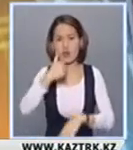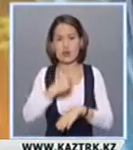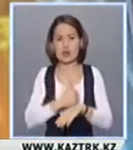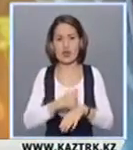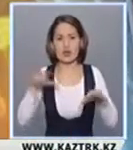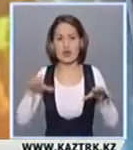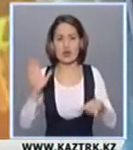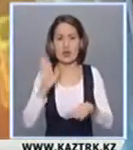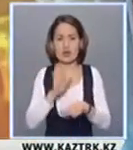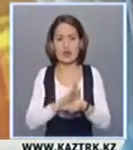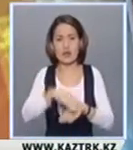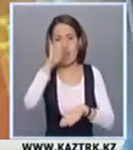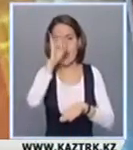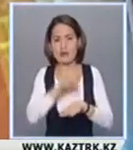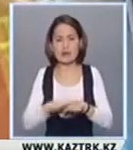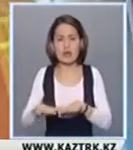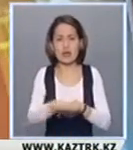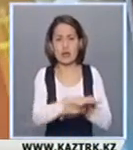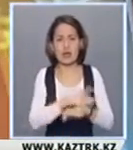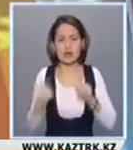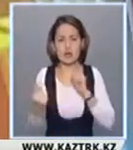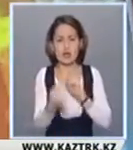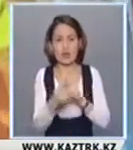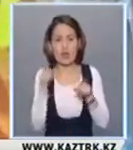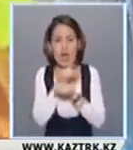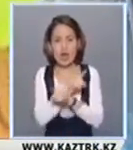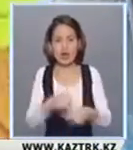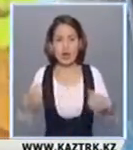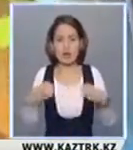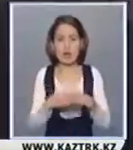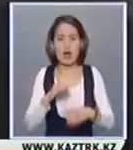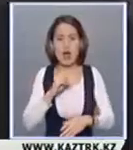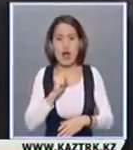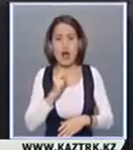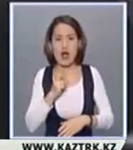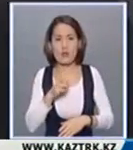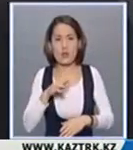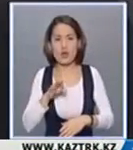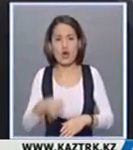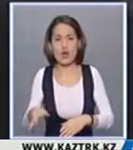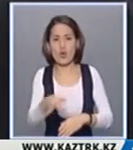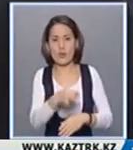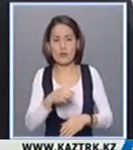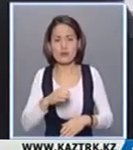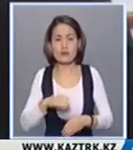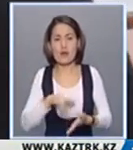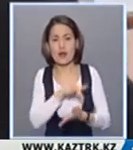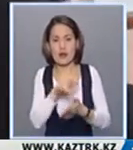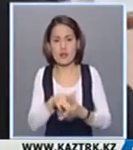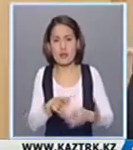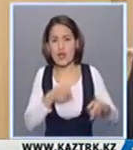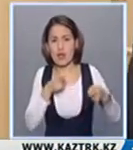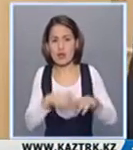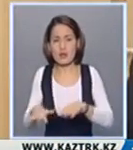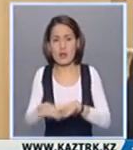Елбасының биылғы жолдауын ел арасында түсіндірмек ниетте құрылған тағы бір үгіт-насихат тобы бүгін Ақмола облысының Степногор қаласында болды. Олар